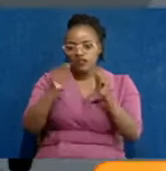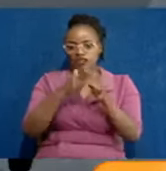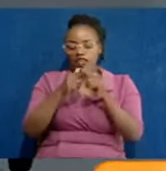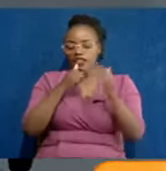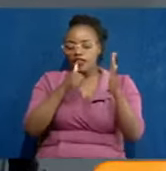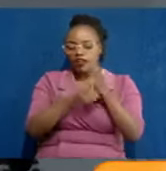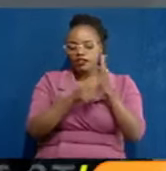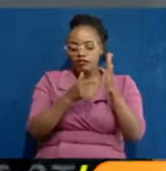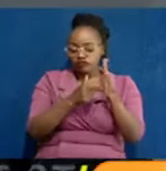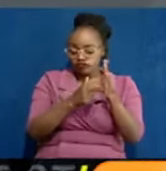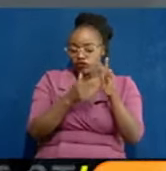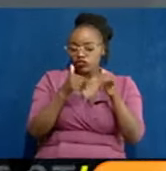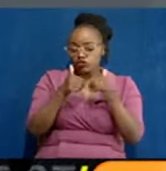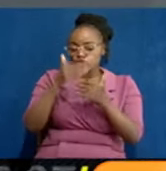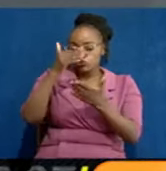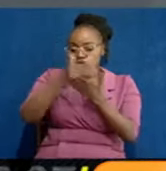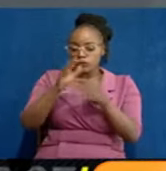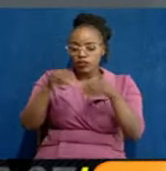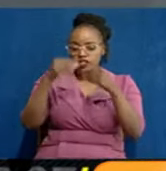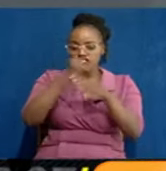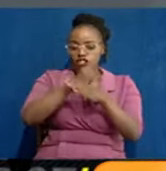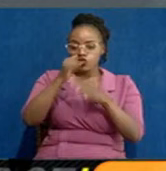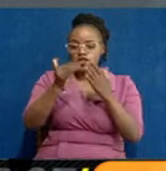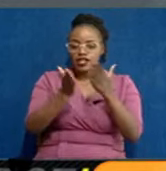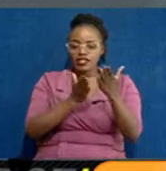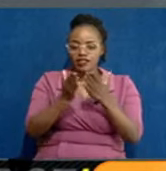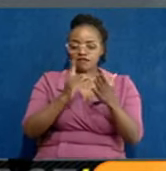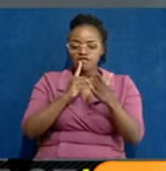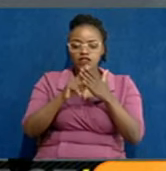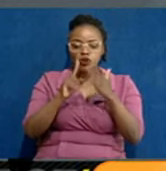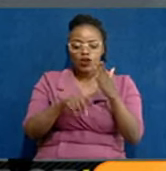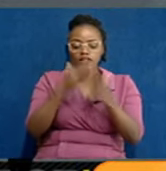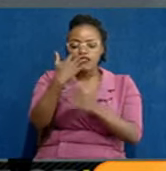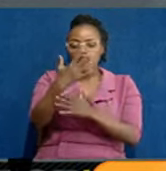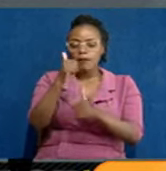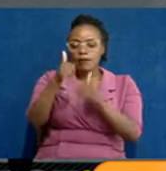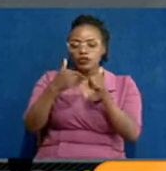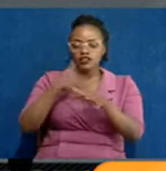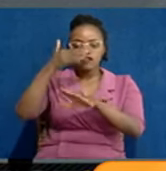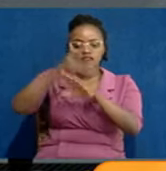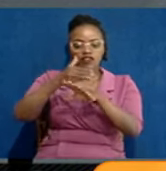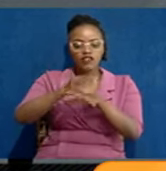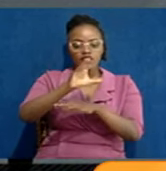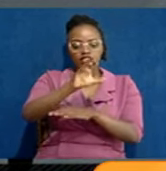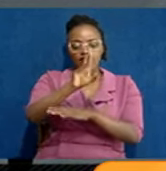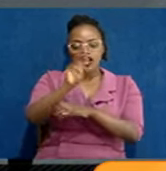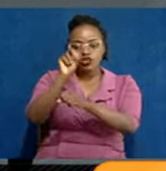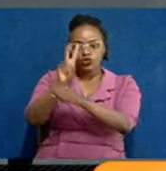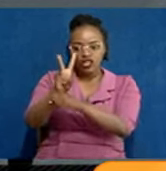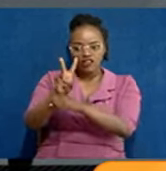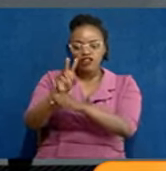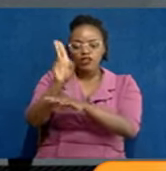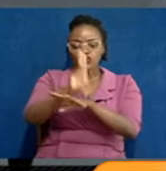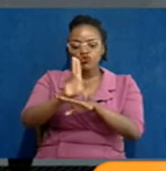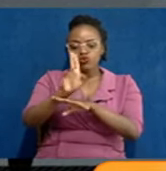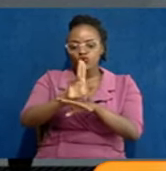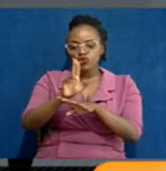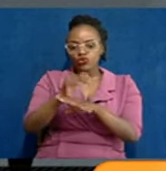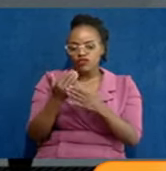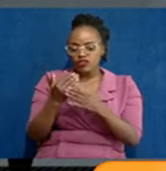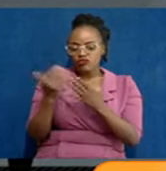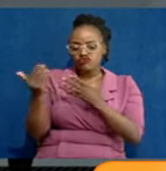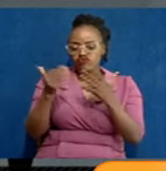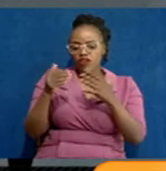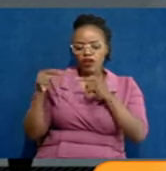hiyo ya kusitisha utoaji huduma za bima inasema kuwa stakabadhi hiyo bandia ya CR12 imetumika kuhadaa